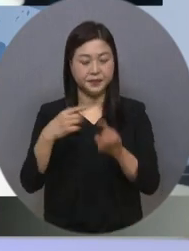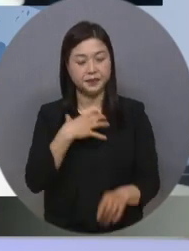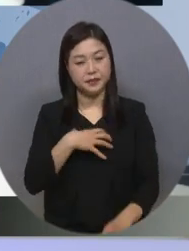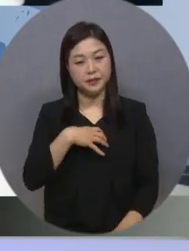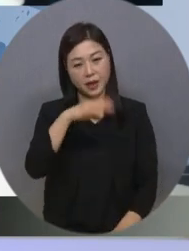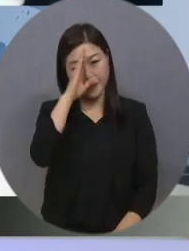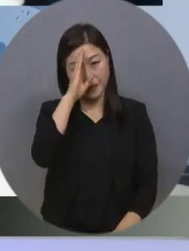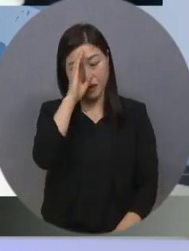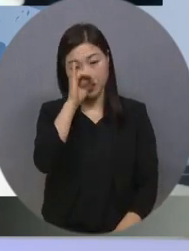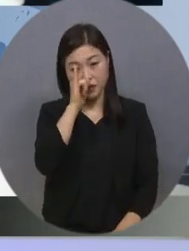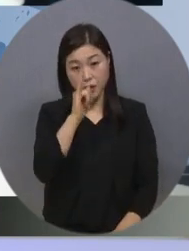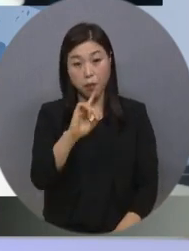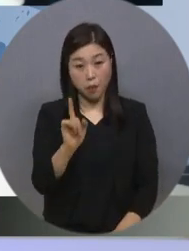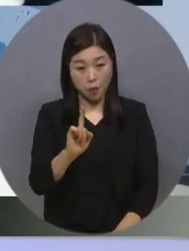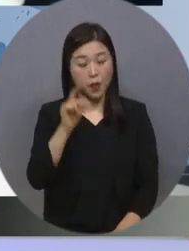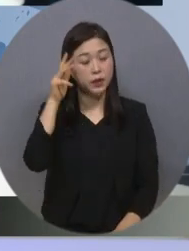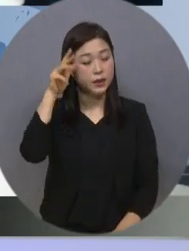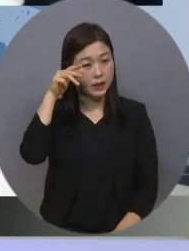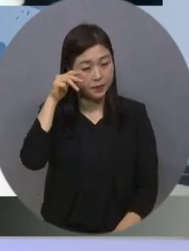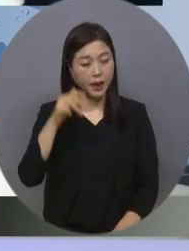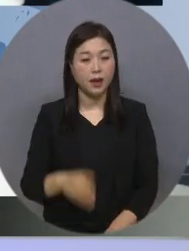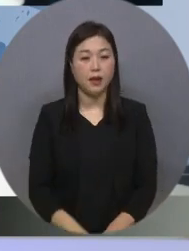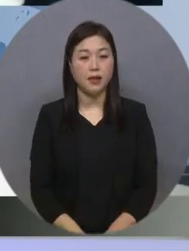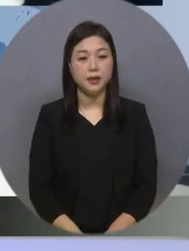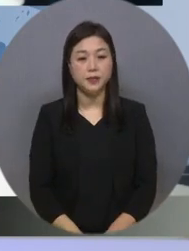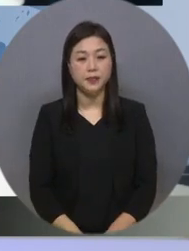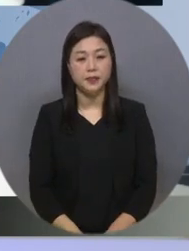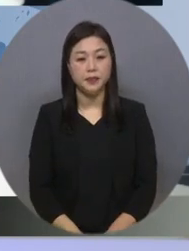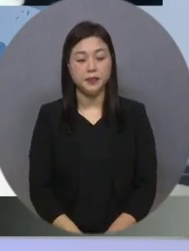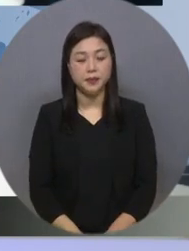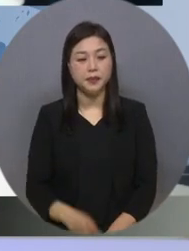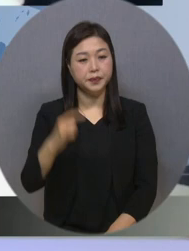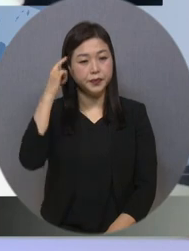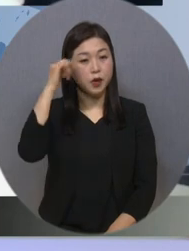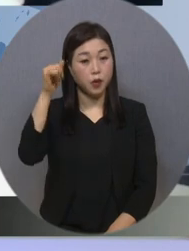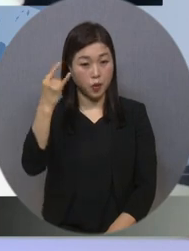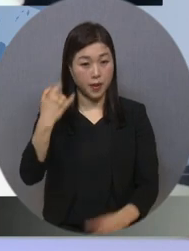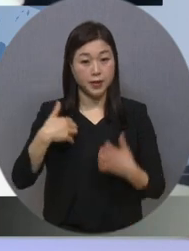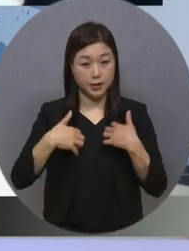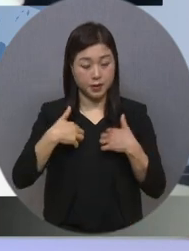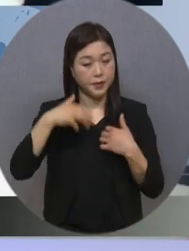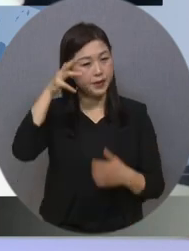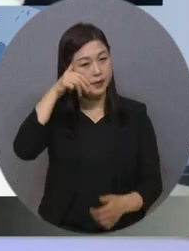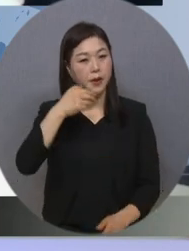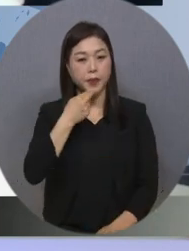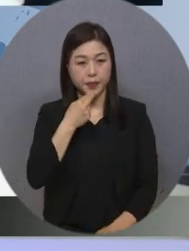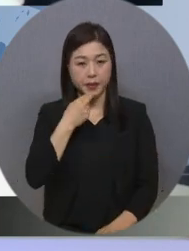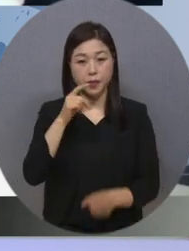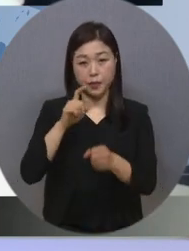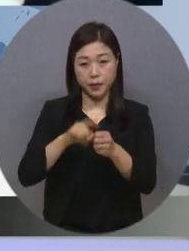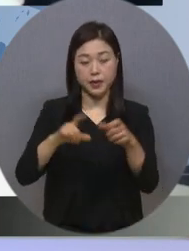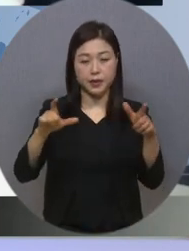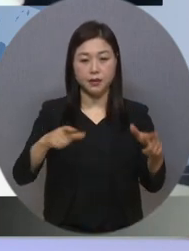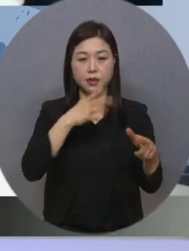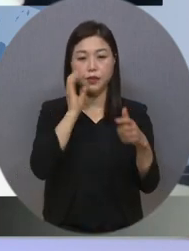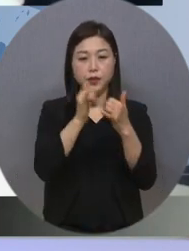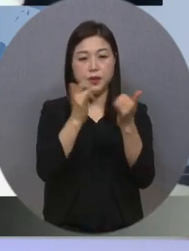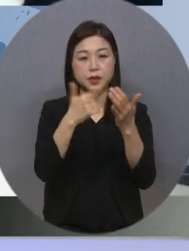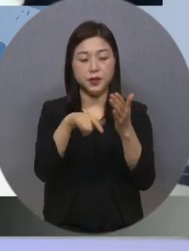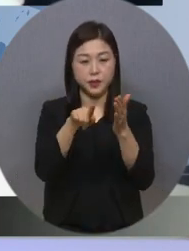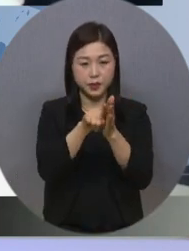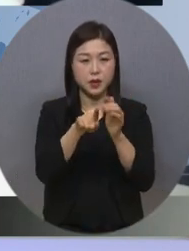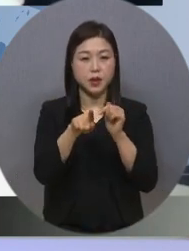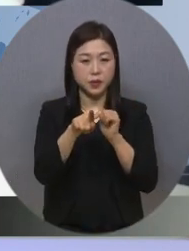질환이 있다면 치매가 아닐까 싶은데요. 뇌가 즐거우면 치매는 없다를 목표로 지역 내 어르신들을 위한